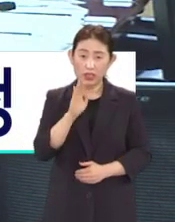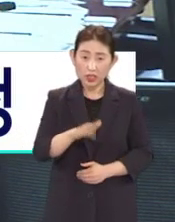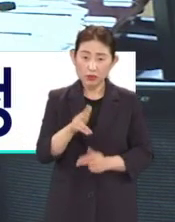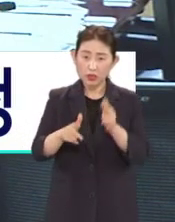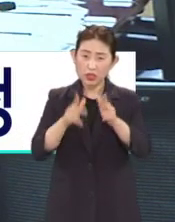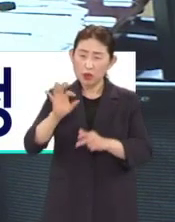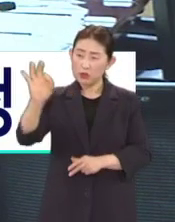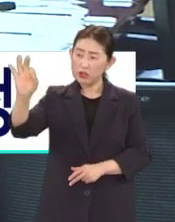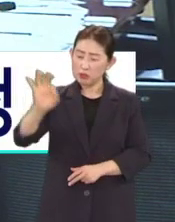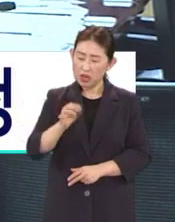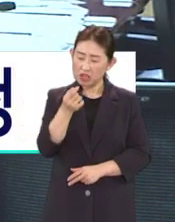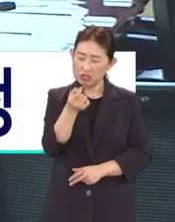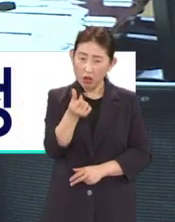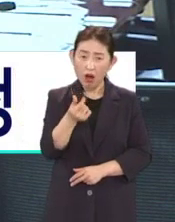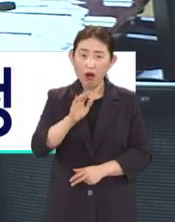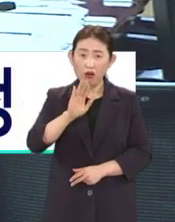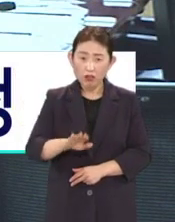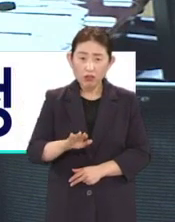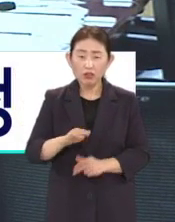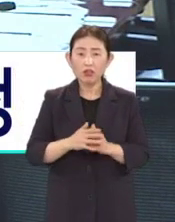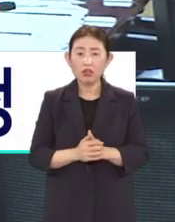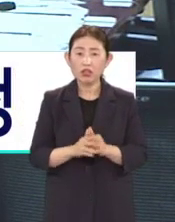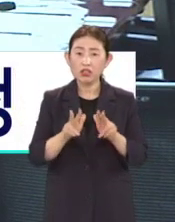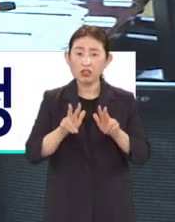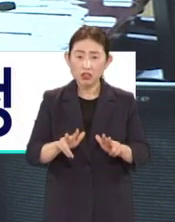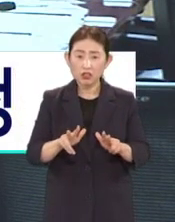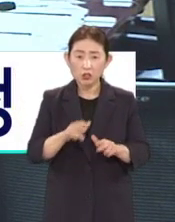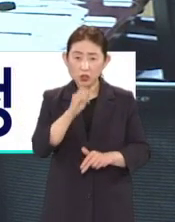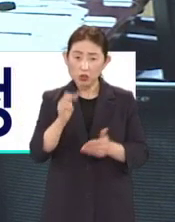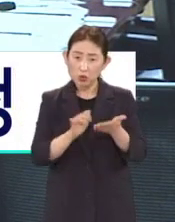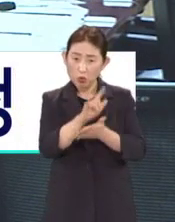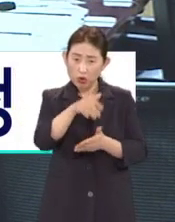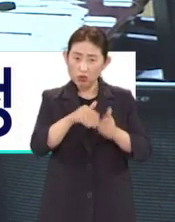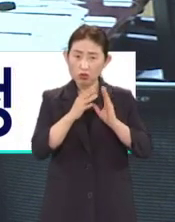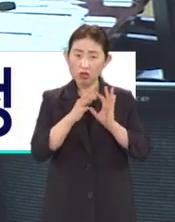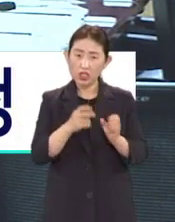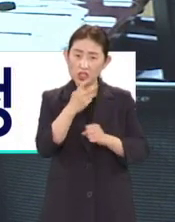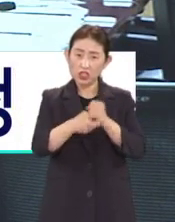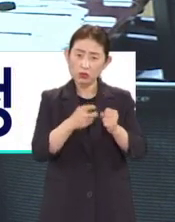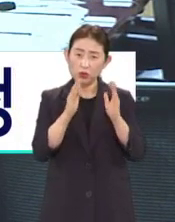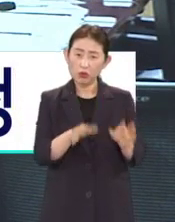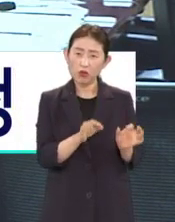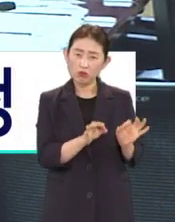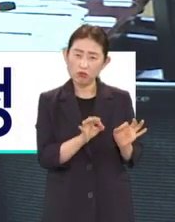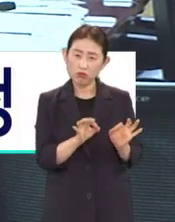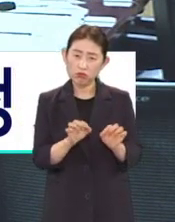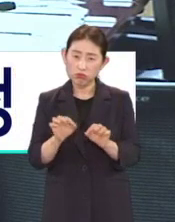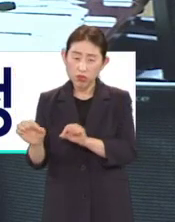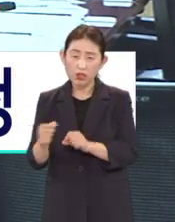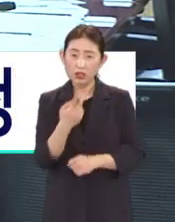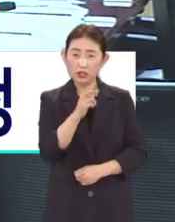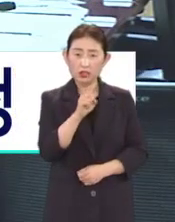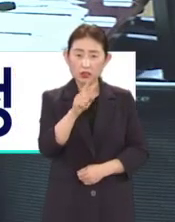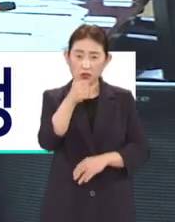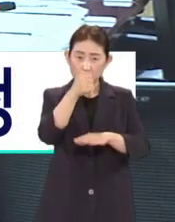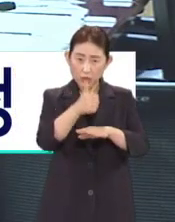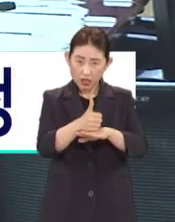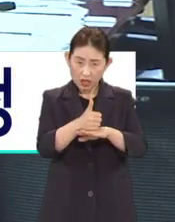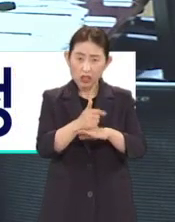하지만 사업비가 이들 공항에 100분의 1도 안 되는 서상공항은 20년 넘게 진전이 없다가